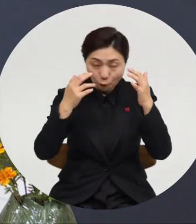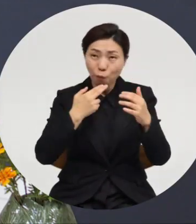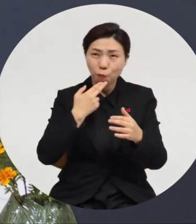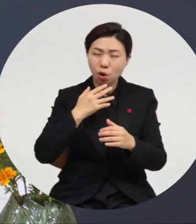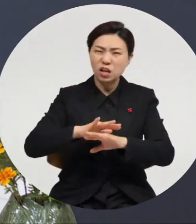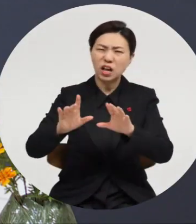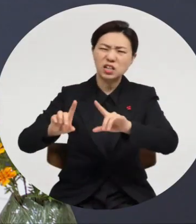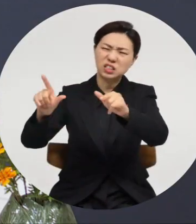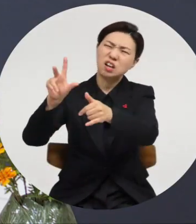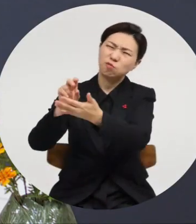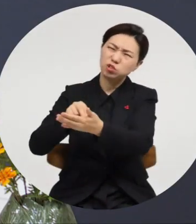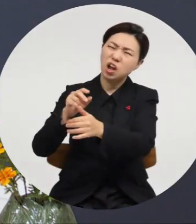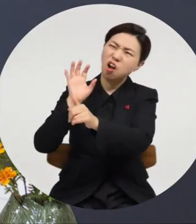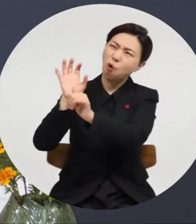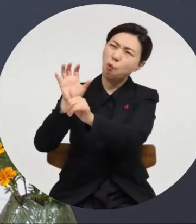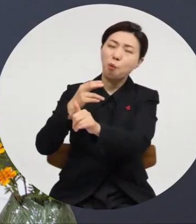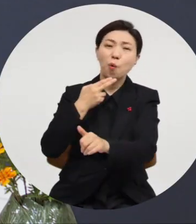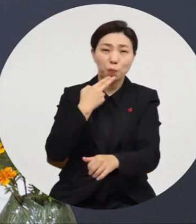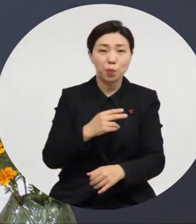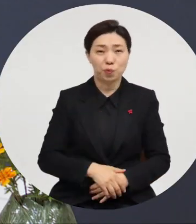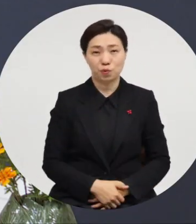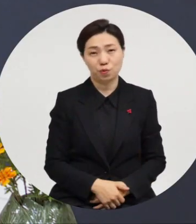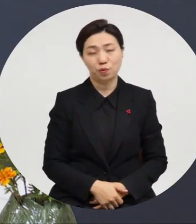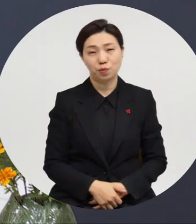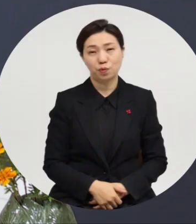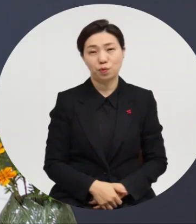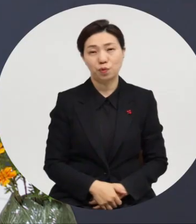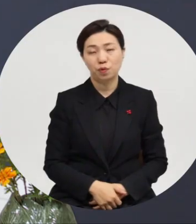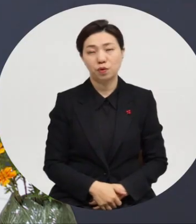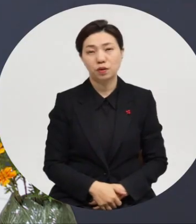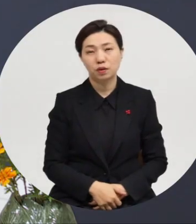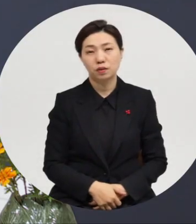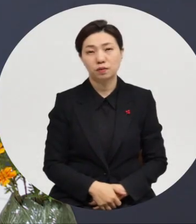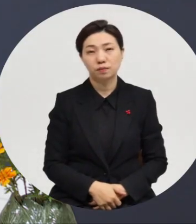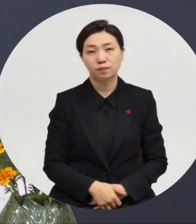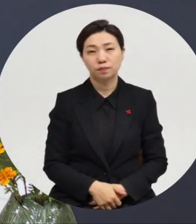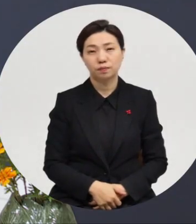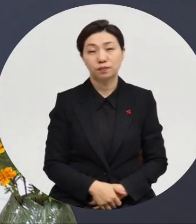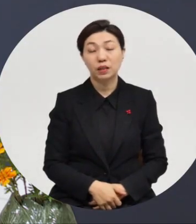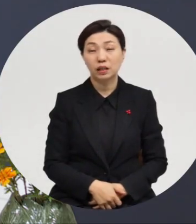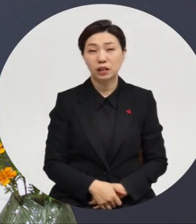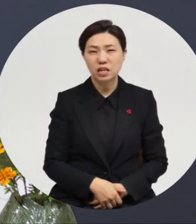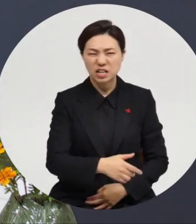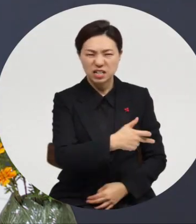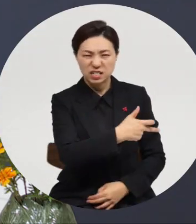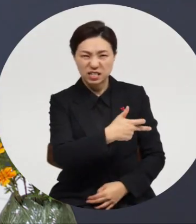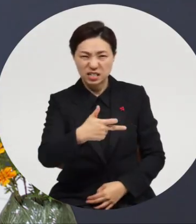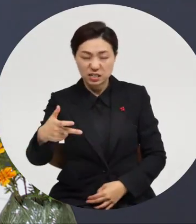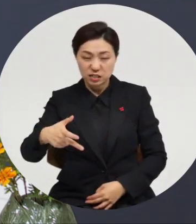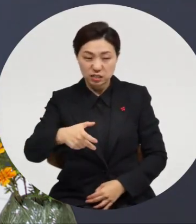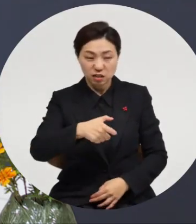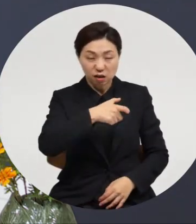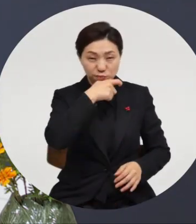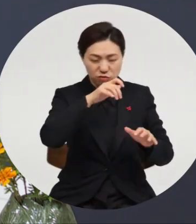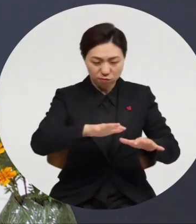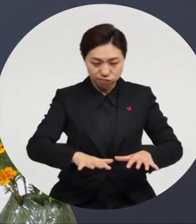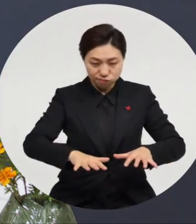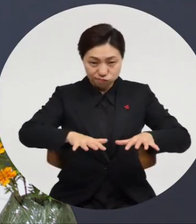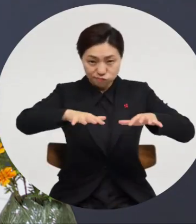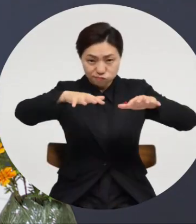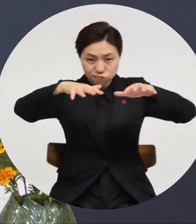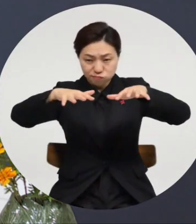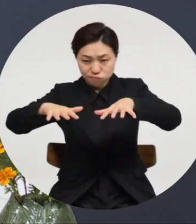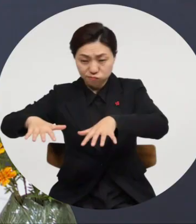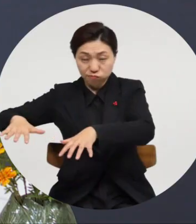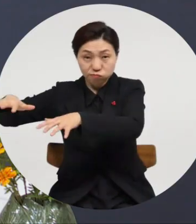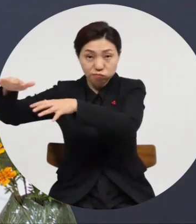때문에 괴로워하지 않는다. 날씨를 탓하지 않는다. 이렇게 된다. 한 번씩 큰